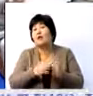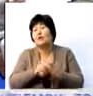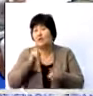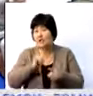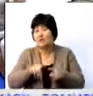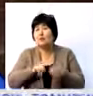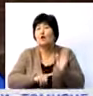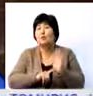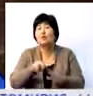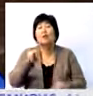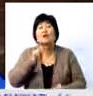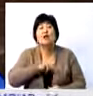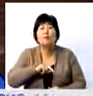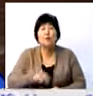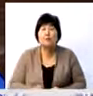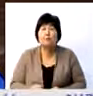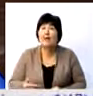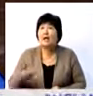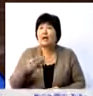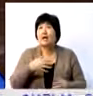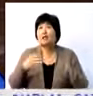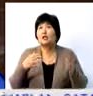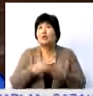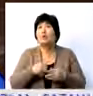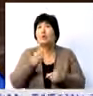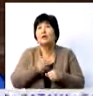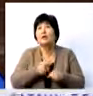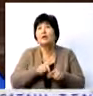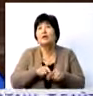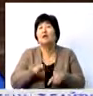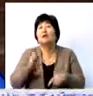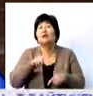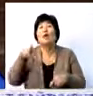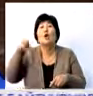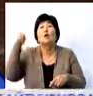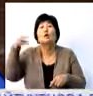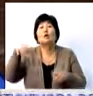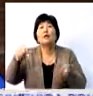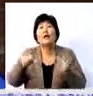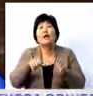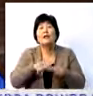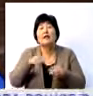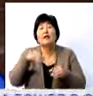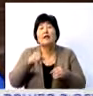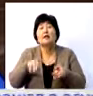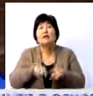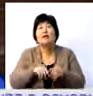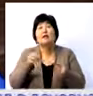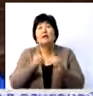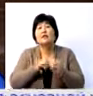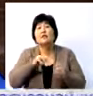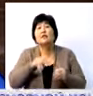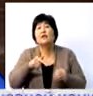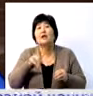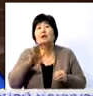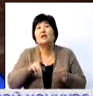незамедлительно приступать к работе. Наша компания выиграла аукцион по проекту солнечной электроцентрали мощностью 10 мегаватт.